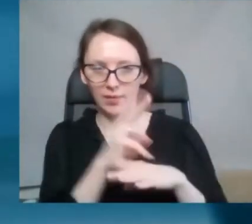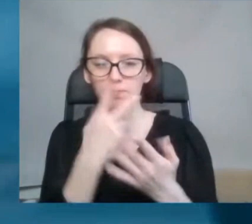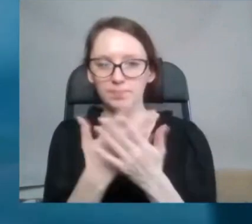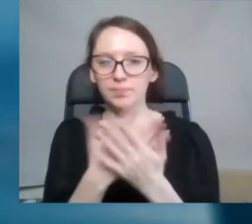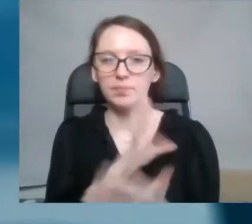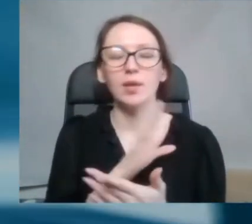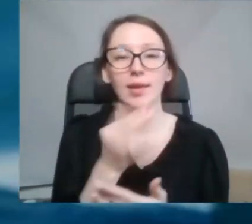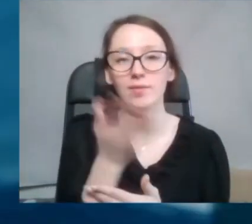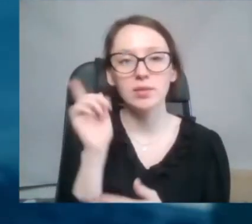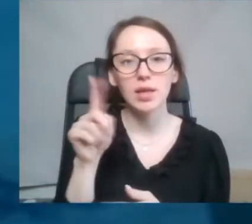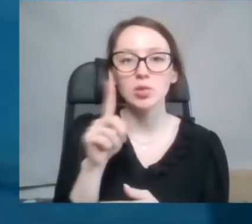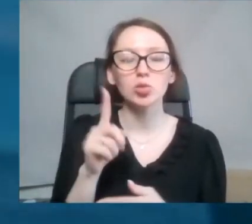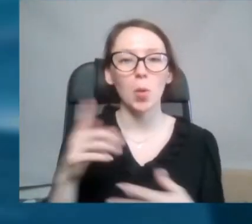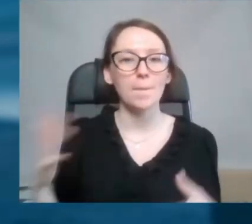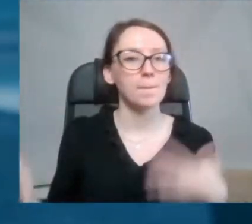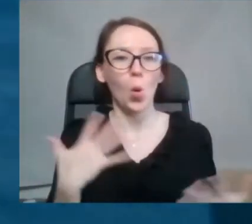что